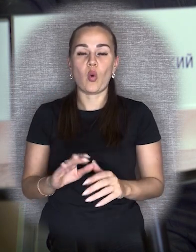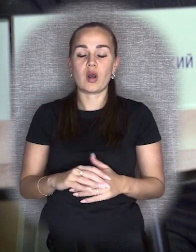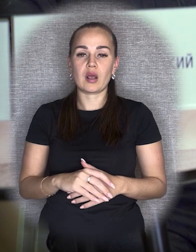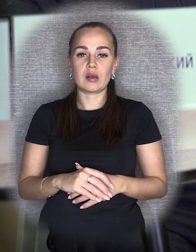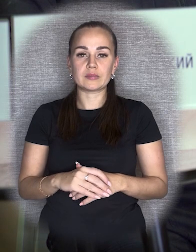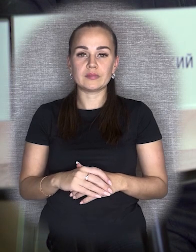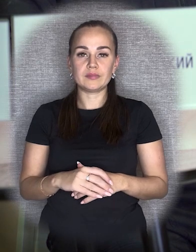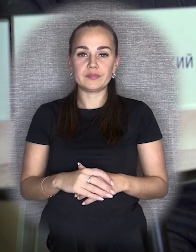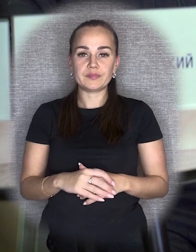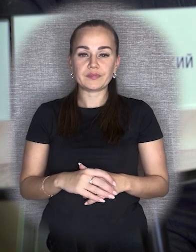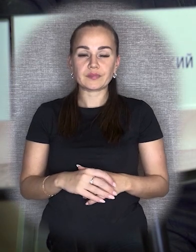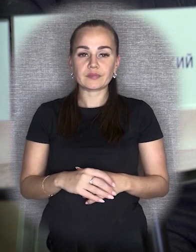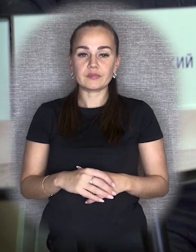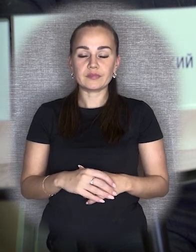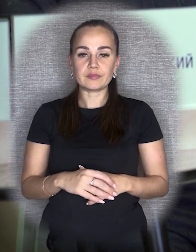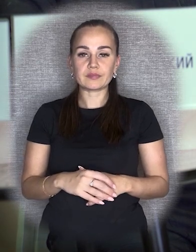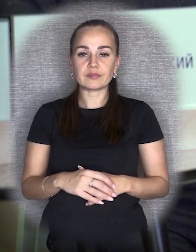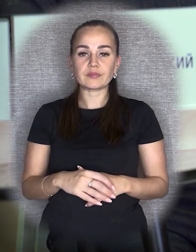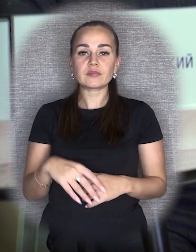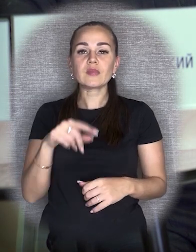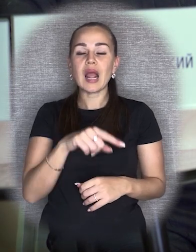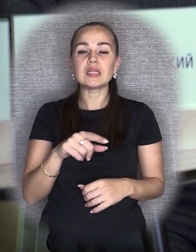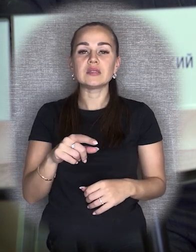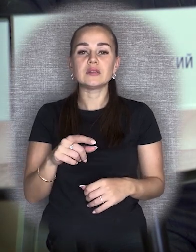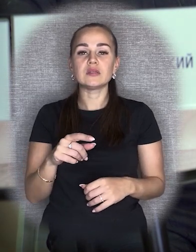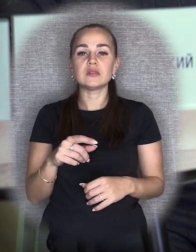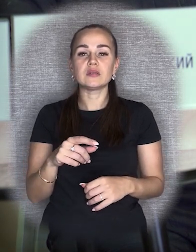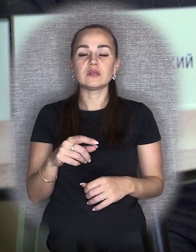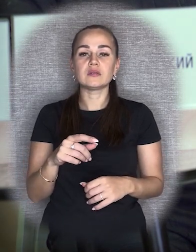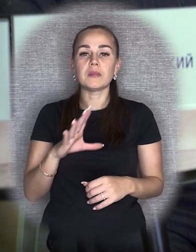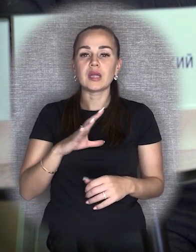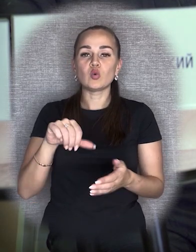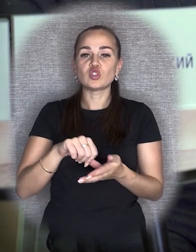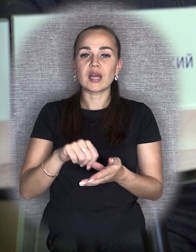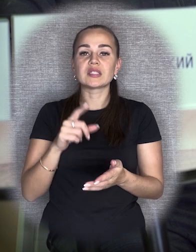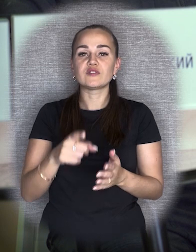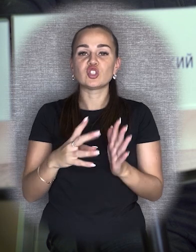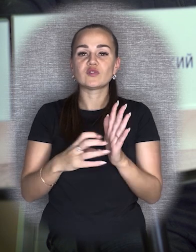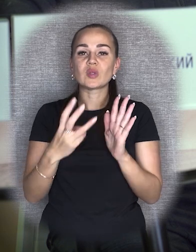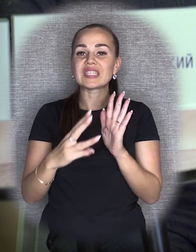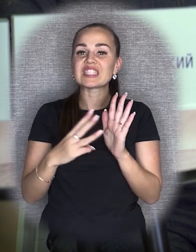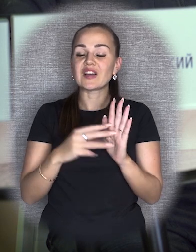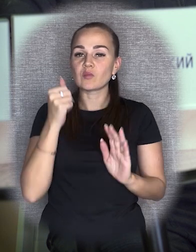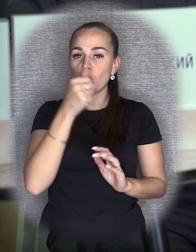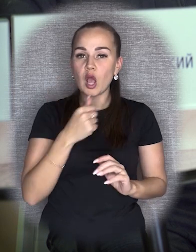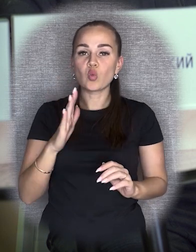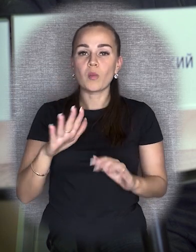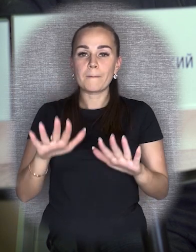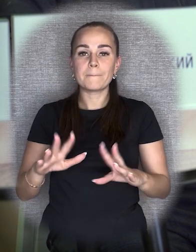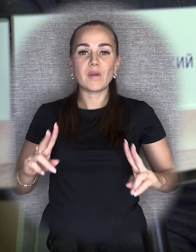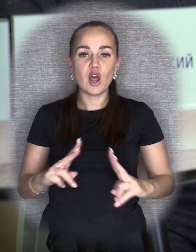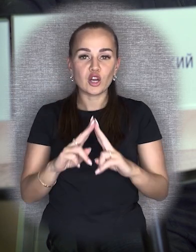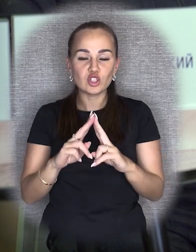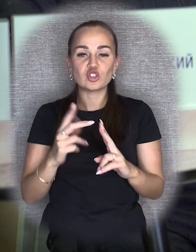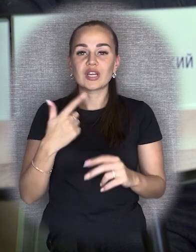примечательны, да, своей самобытностью, но они стали участниками выставки 1938 года в Париже, вот, на которой